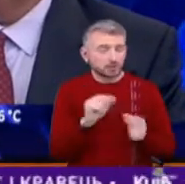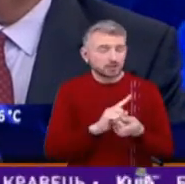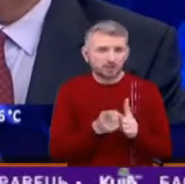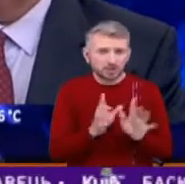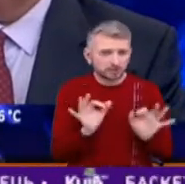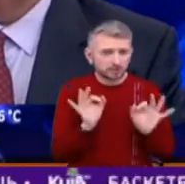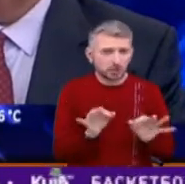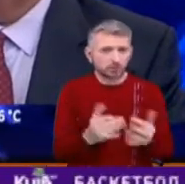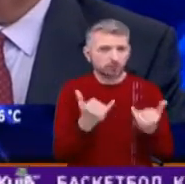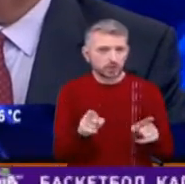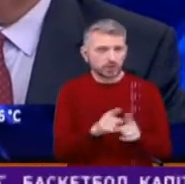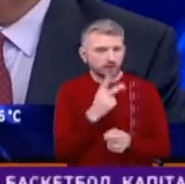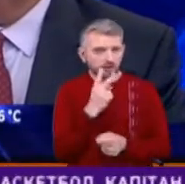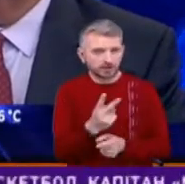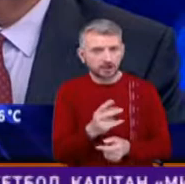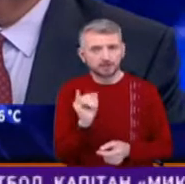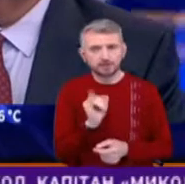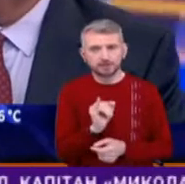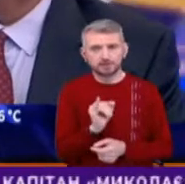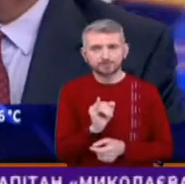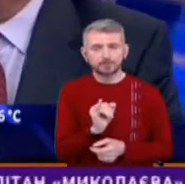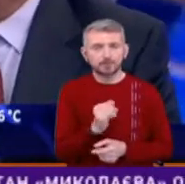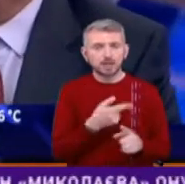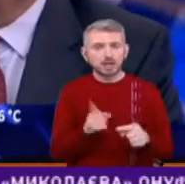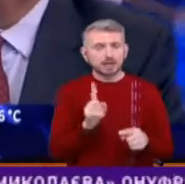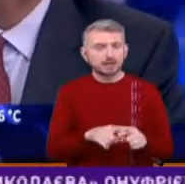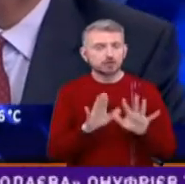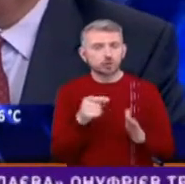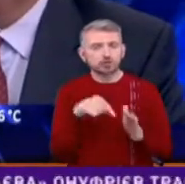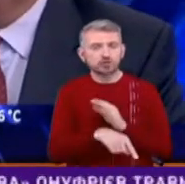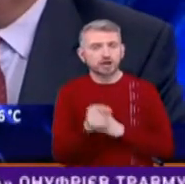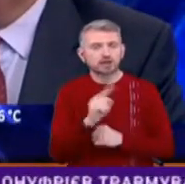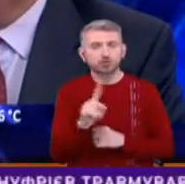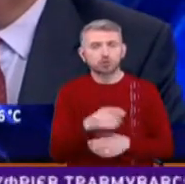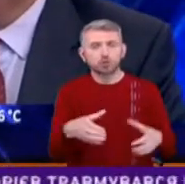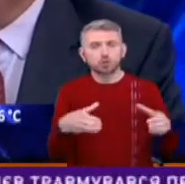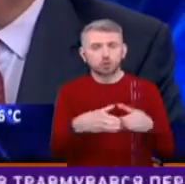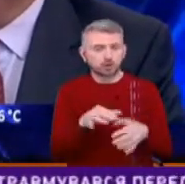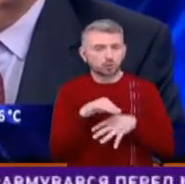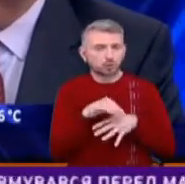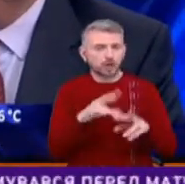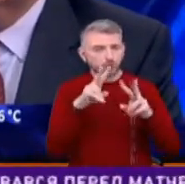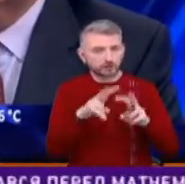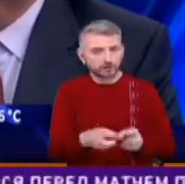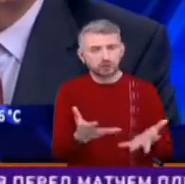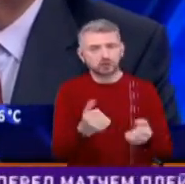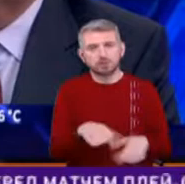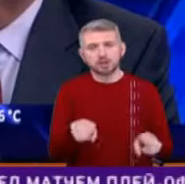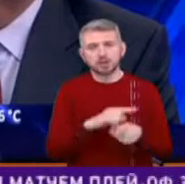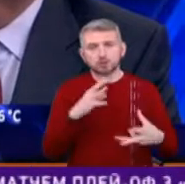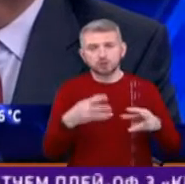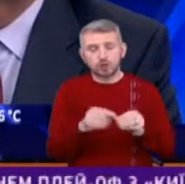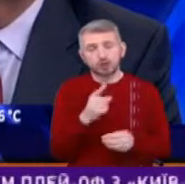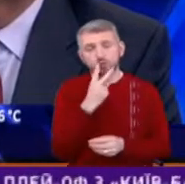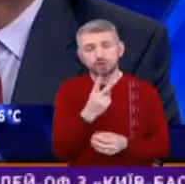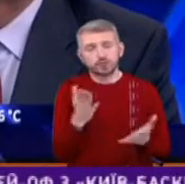На сьогодні так виглядає. І ну, це лише означає те, що група от провела дослідження, отримала такі результати, але